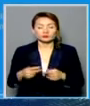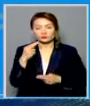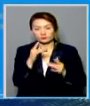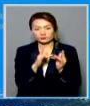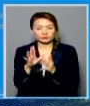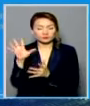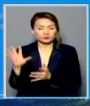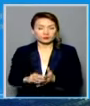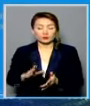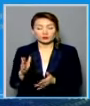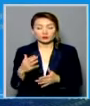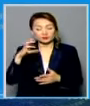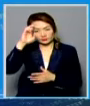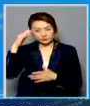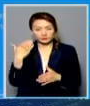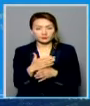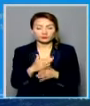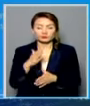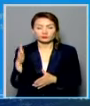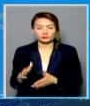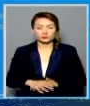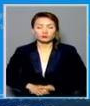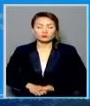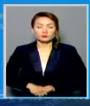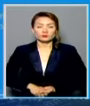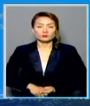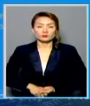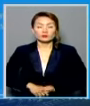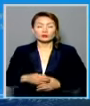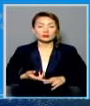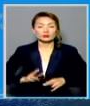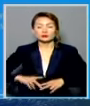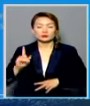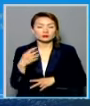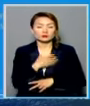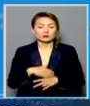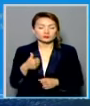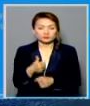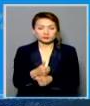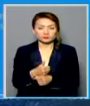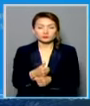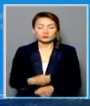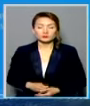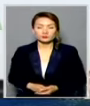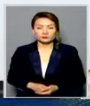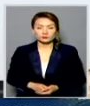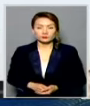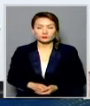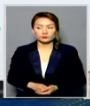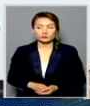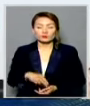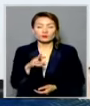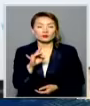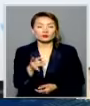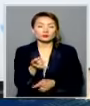так далее. Теперь будут выплачиваться из республиканского бюджета. Это одна из самых главных норм.